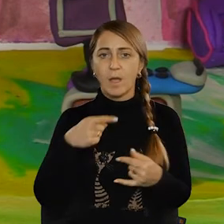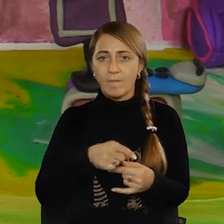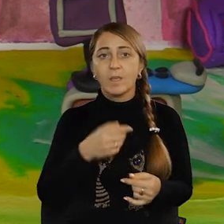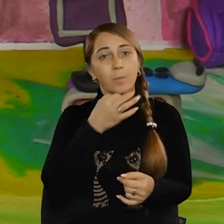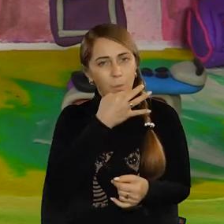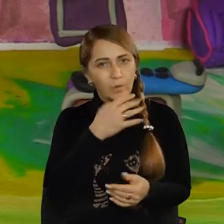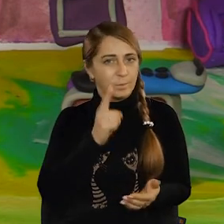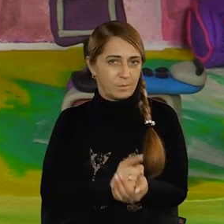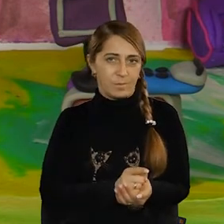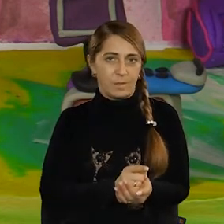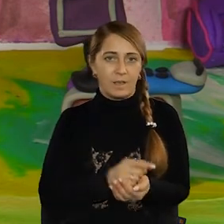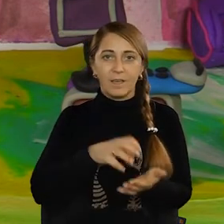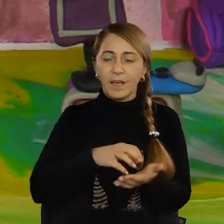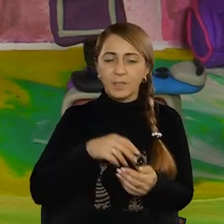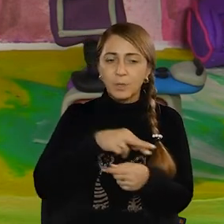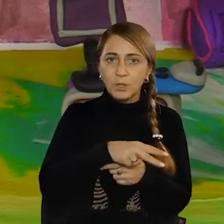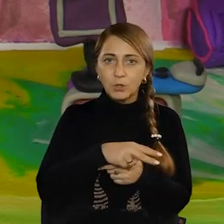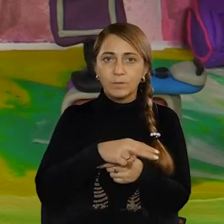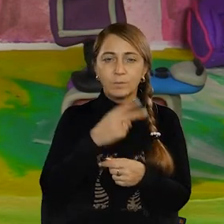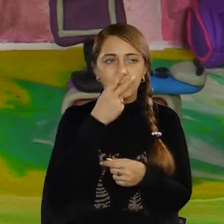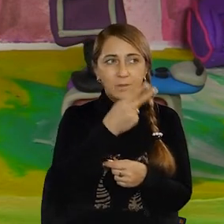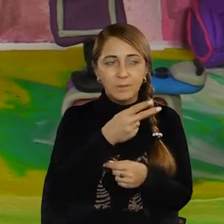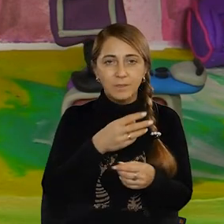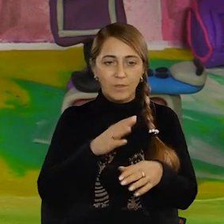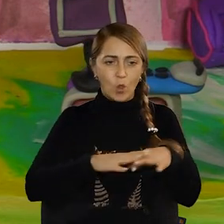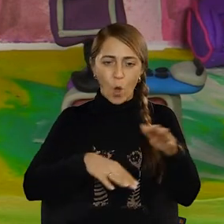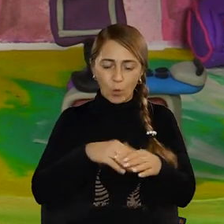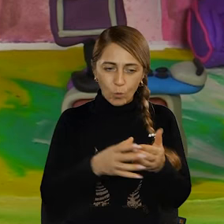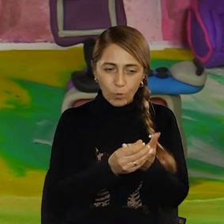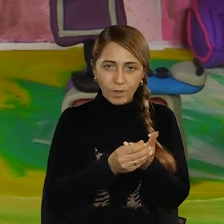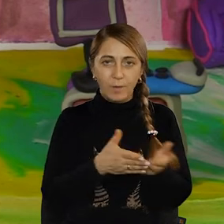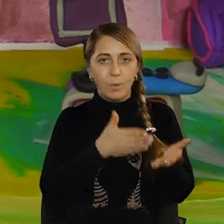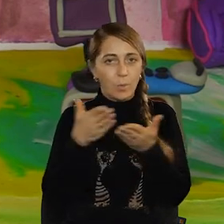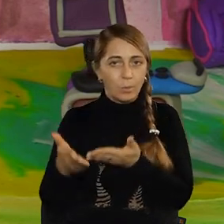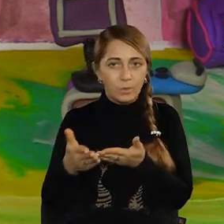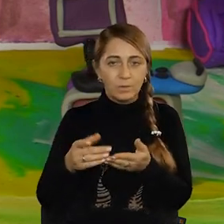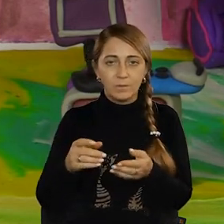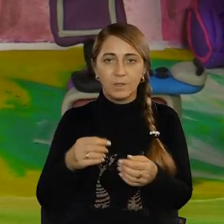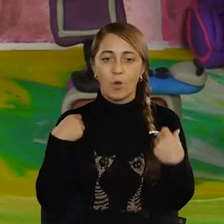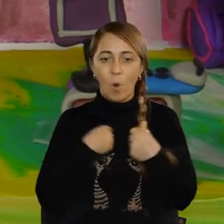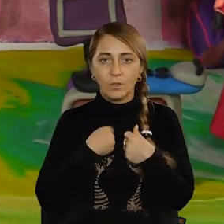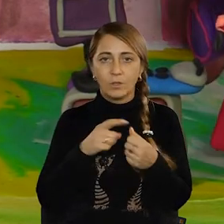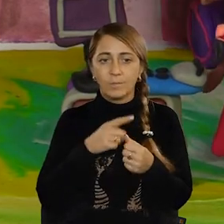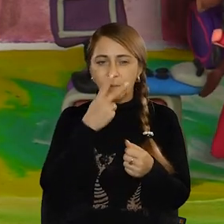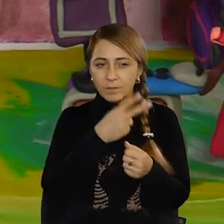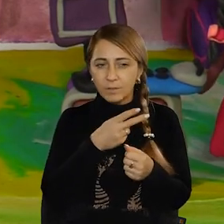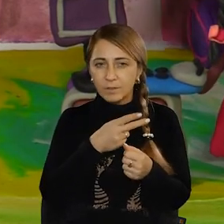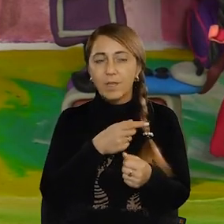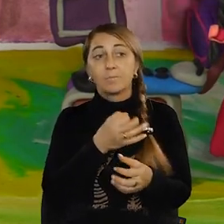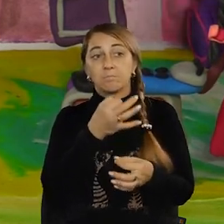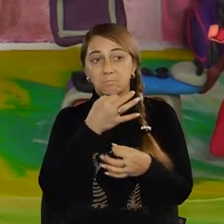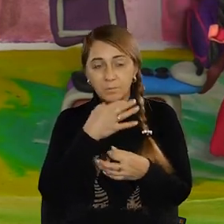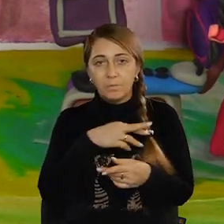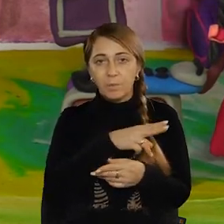має сподобатися. Кексик підійшов до вітрини і взяв до рук запропонований товар. Переконавшись у тому, що він йому до